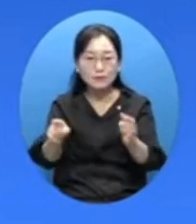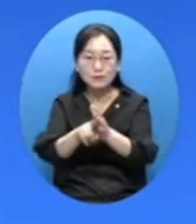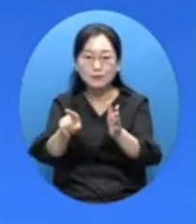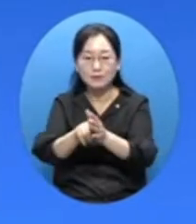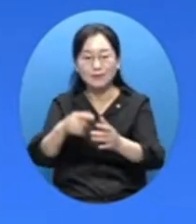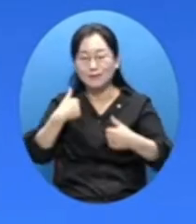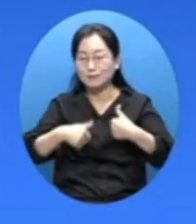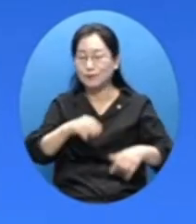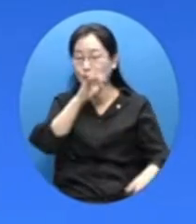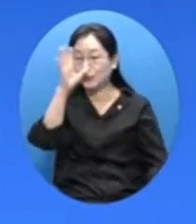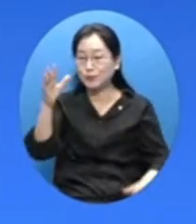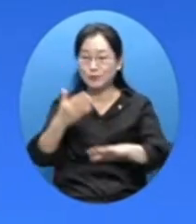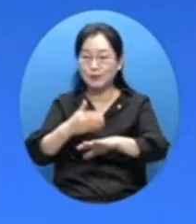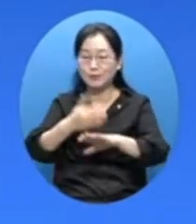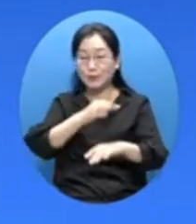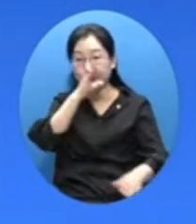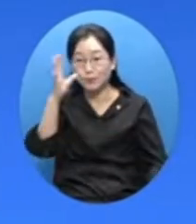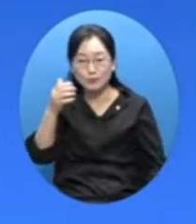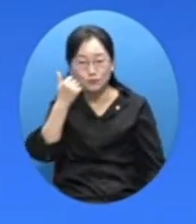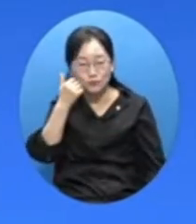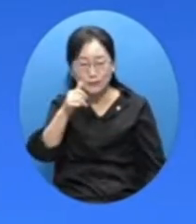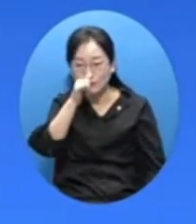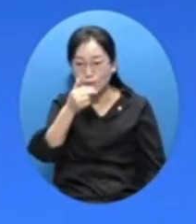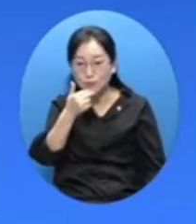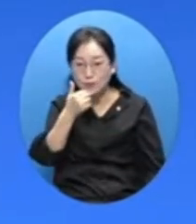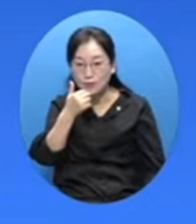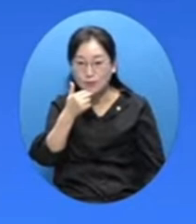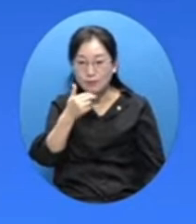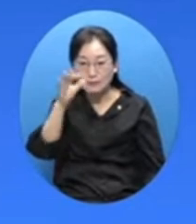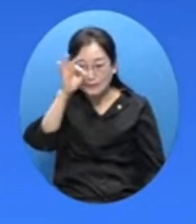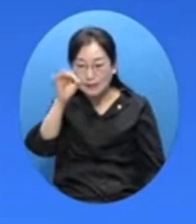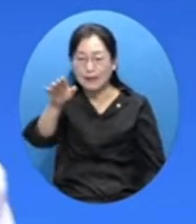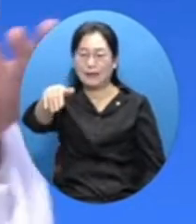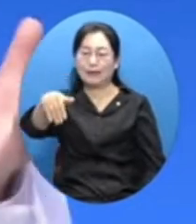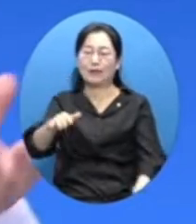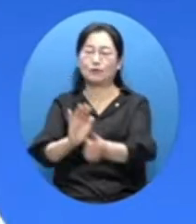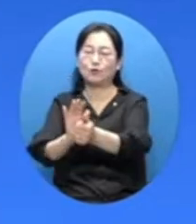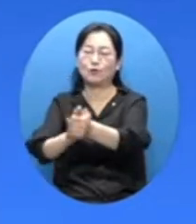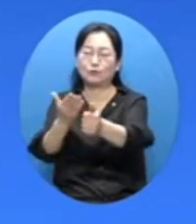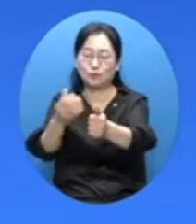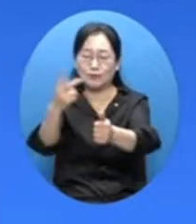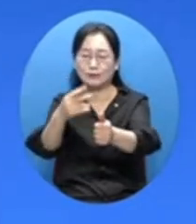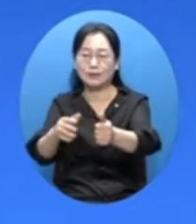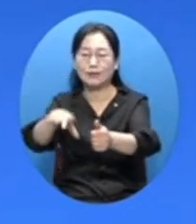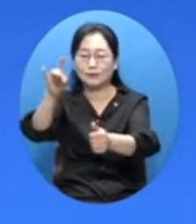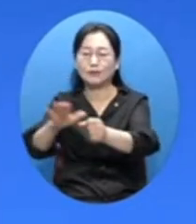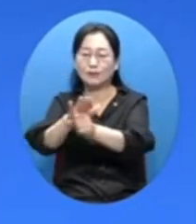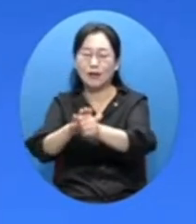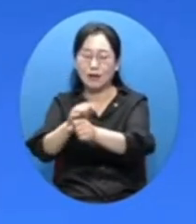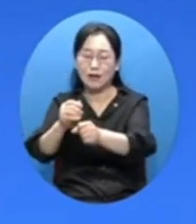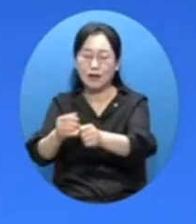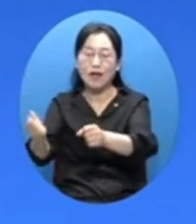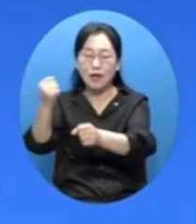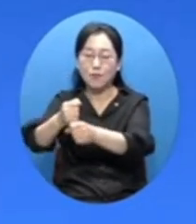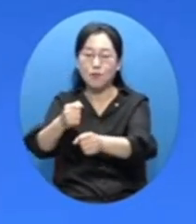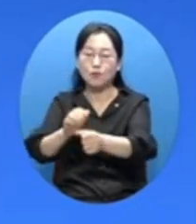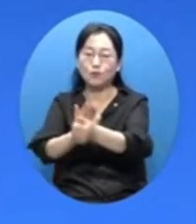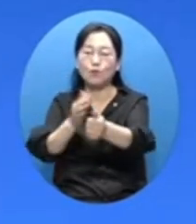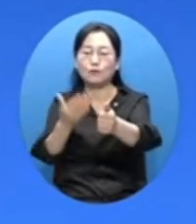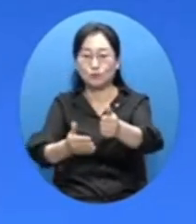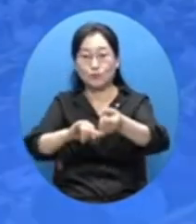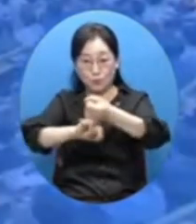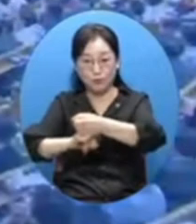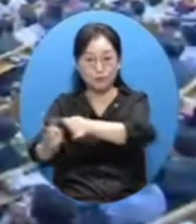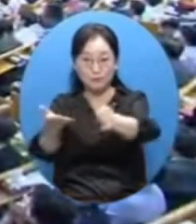기쁨이 사라지고 감사가 사라진 사람이 우리 주변에 있으면 그들을 격려해서 다시 첫사랑을 회복하는 은혜가 있기를 주님의 이름으로